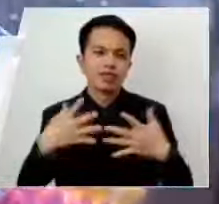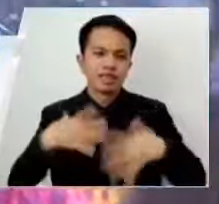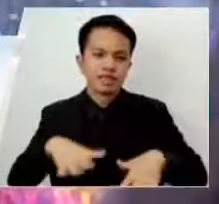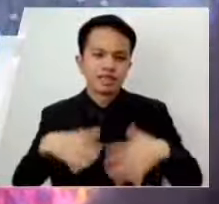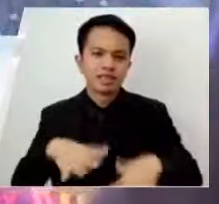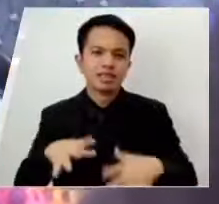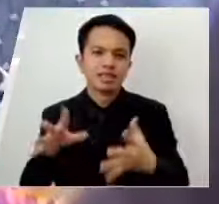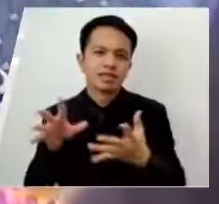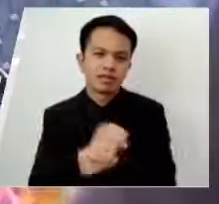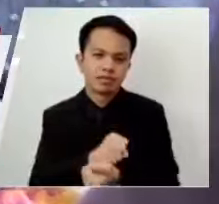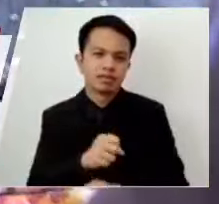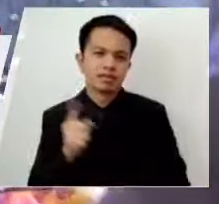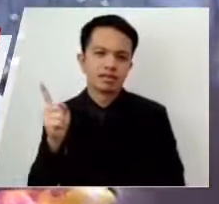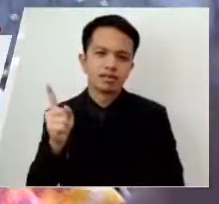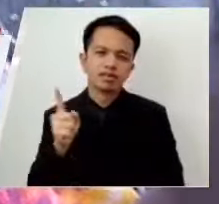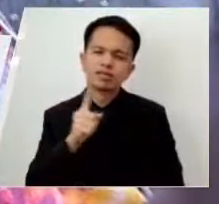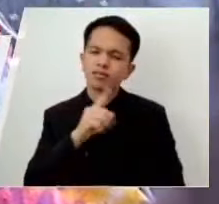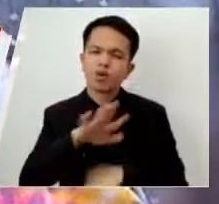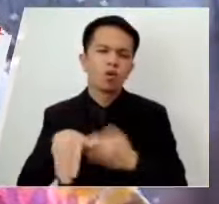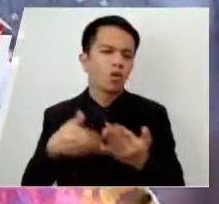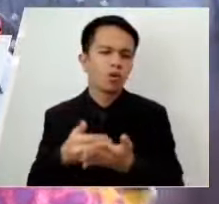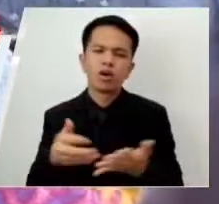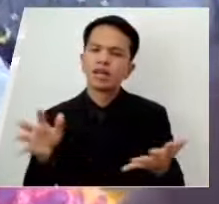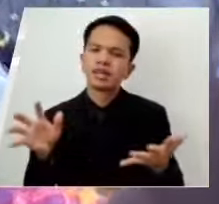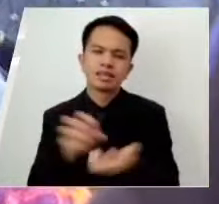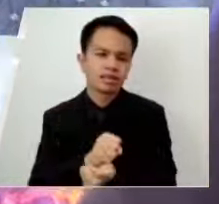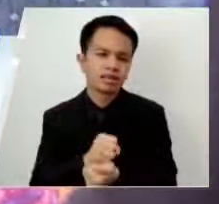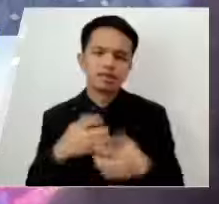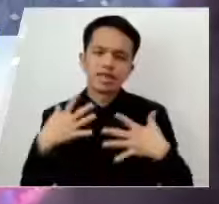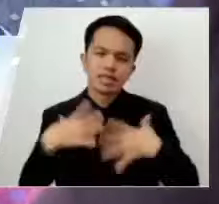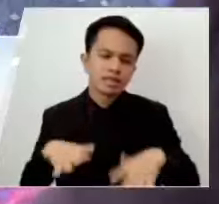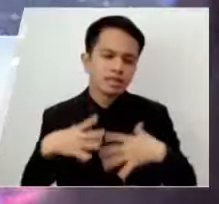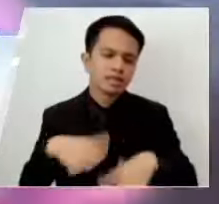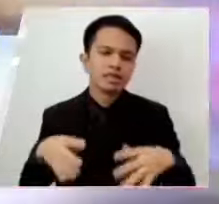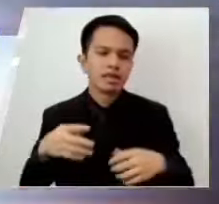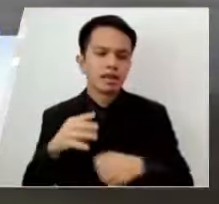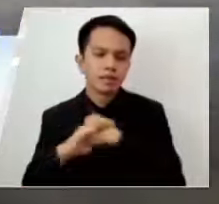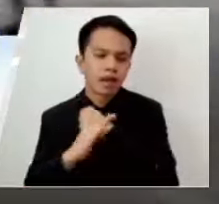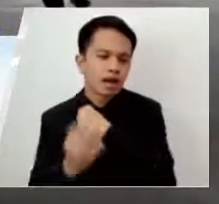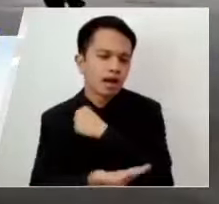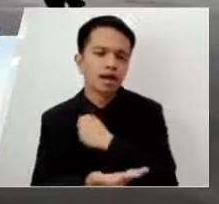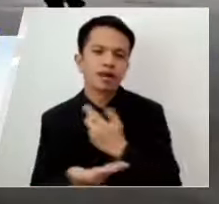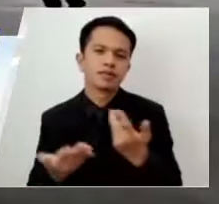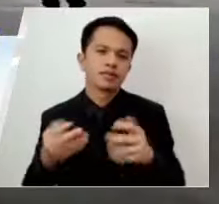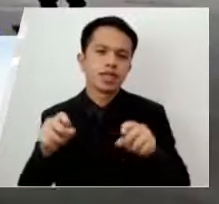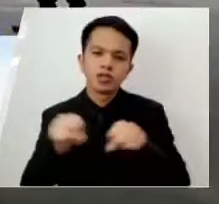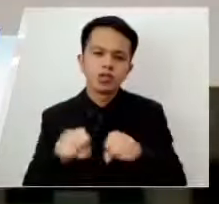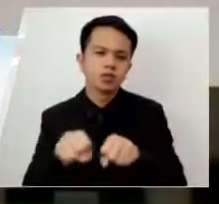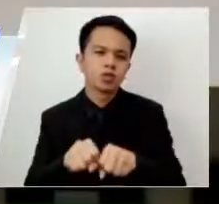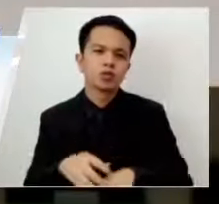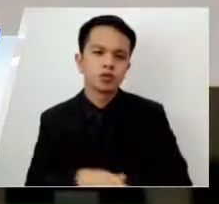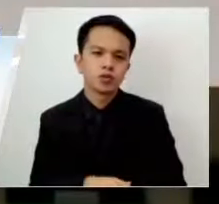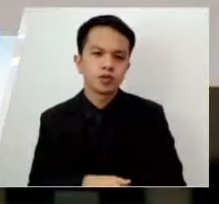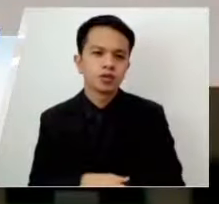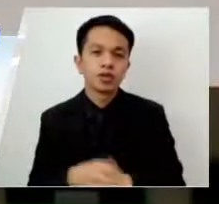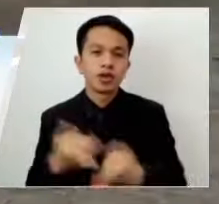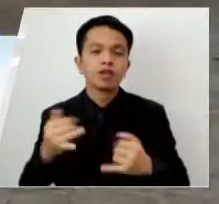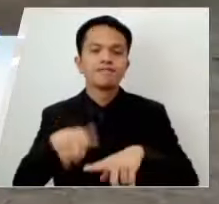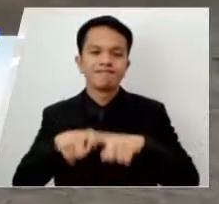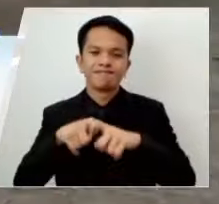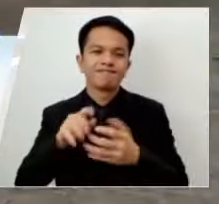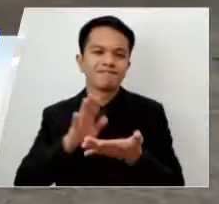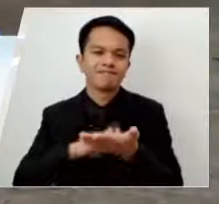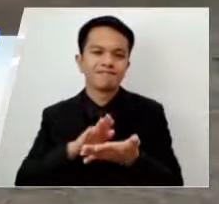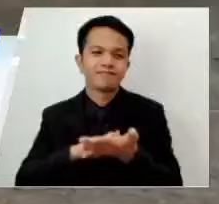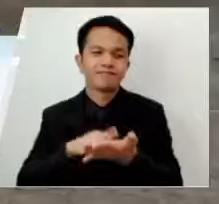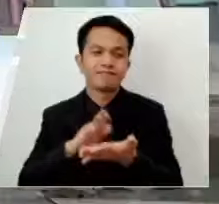was out po talaga lahat. Uniforme, bag, sapatos. Wala rin munang klase sa Potrero Elementary School sa